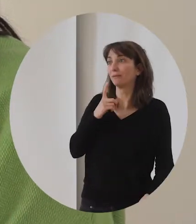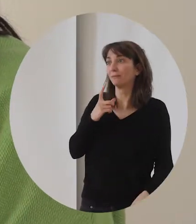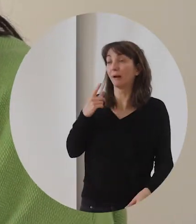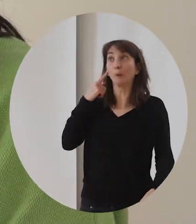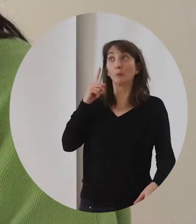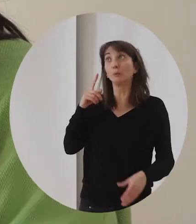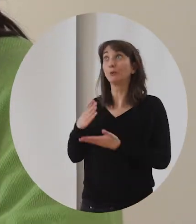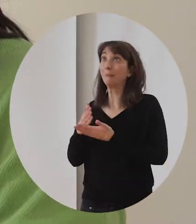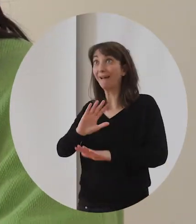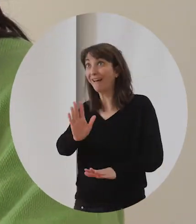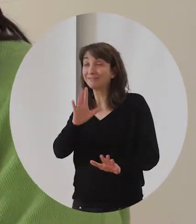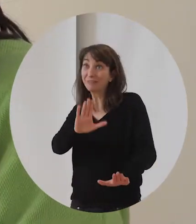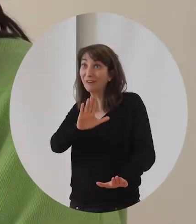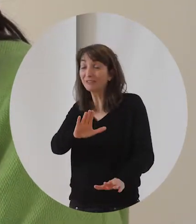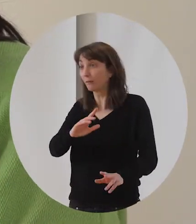à cet événement